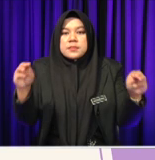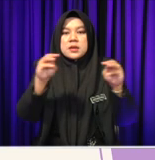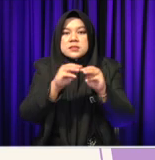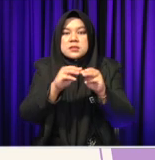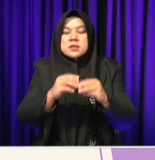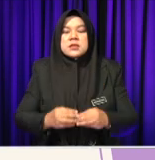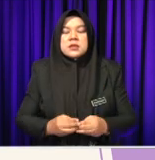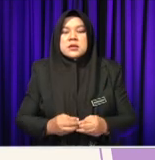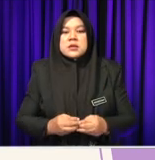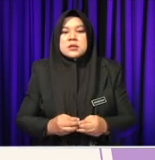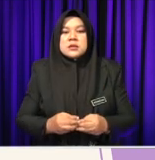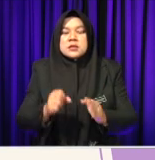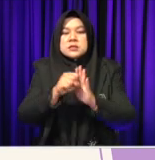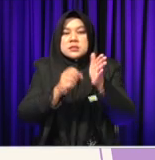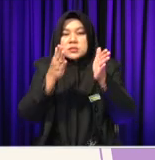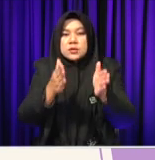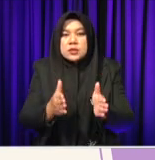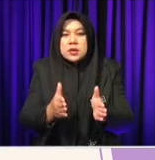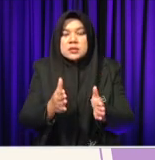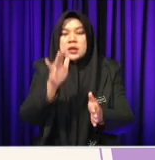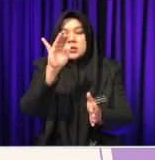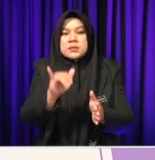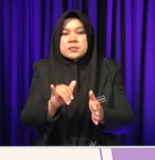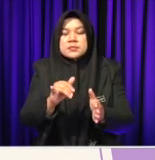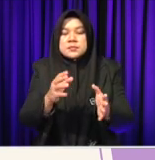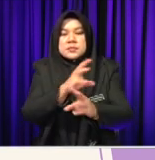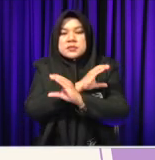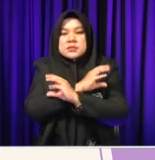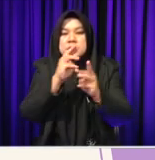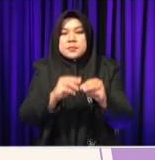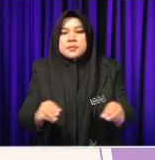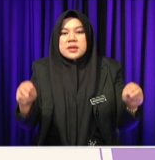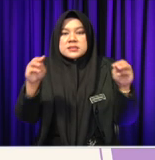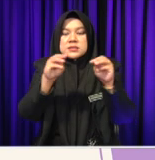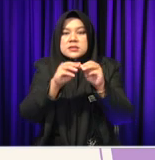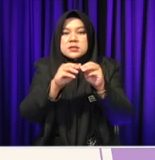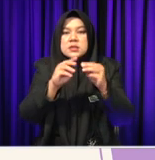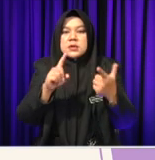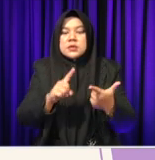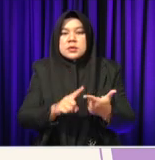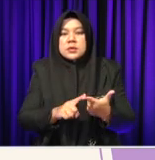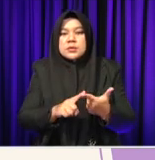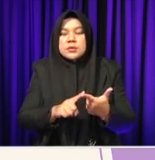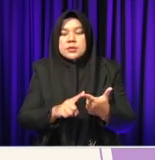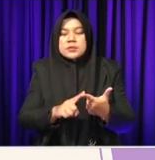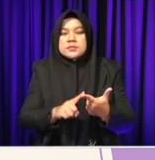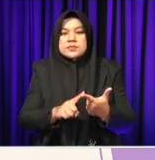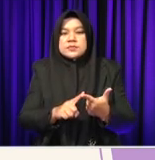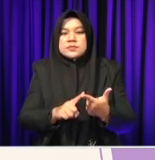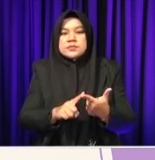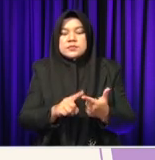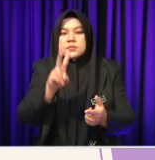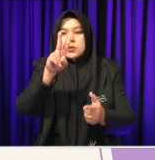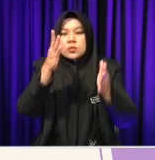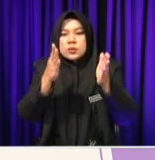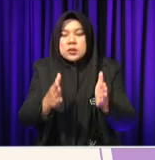seseorang okey seseorang yang pertama adalah seseorang yang mencintai masjid okey kemudian ada dua orang ada satu je dua orang